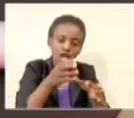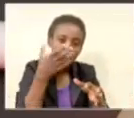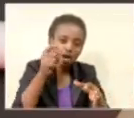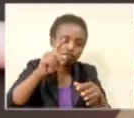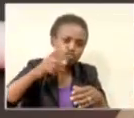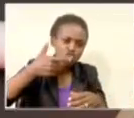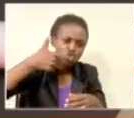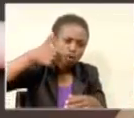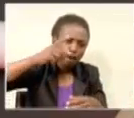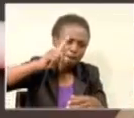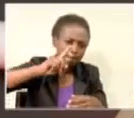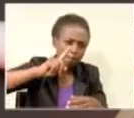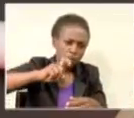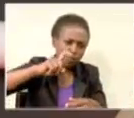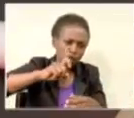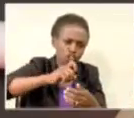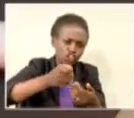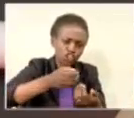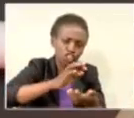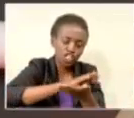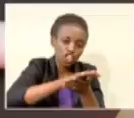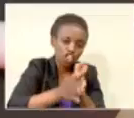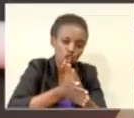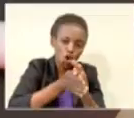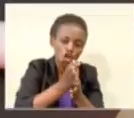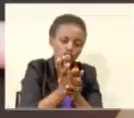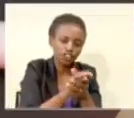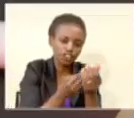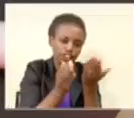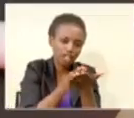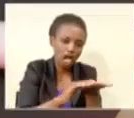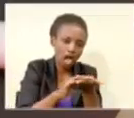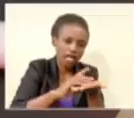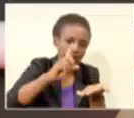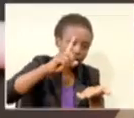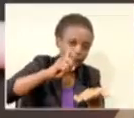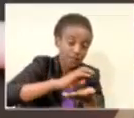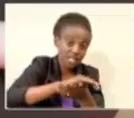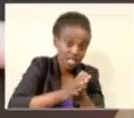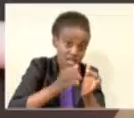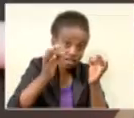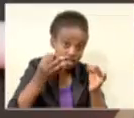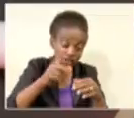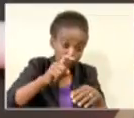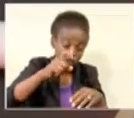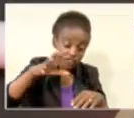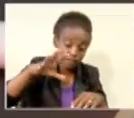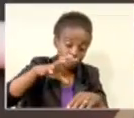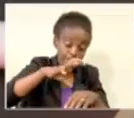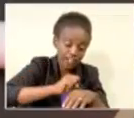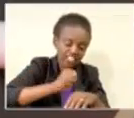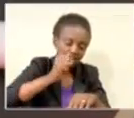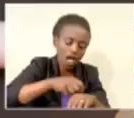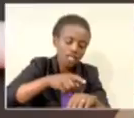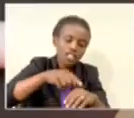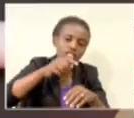wabugenewe ukongera ugasiga ku ntoki zawe kugira ngo niba hari naho zaba zafasheho